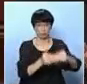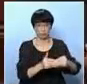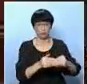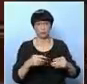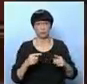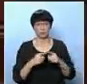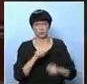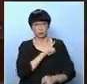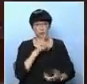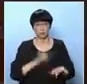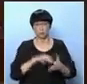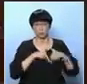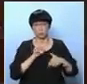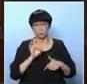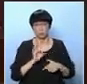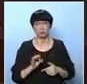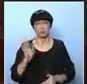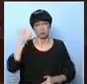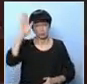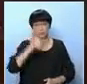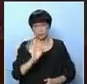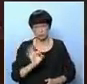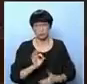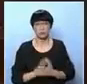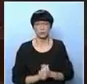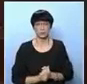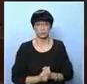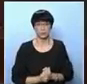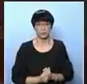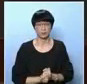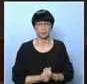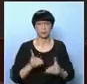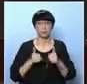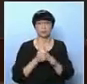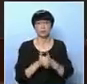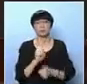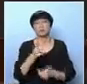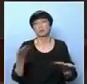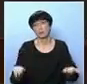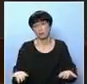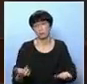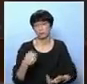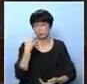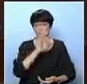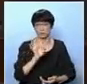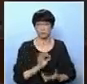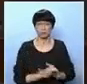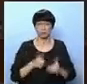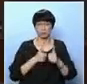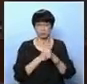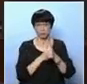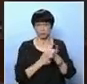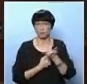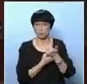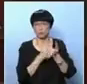都自己對自己冇信心，係冇希望嘅，揾鬼跟你咩？所以我好支持，